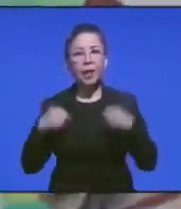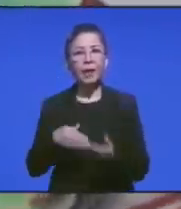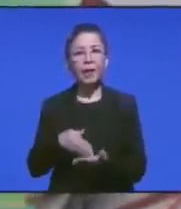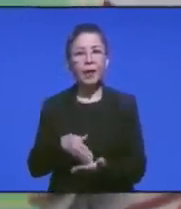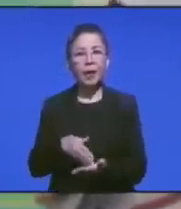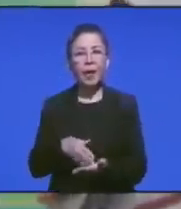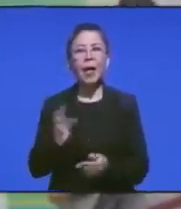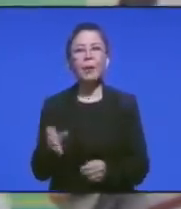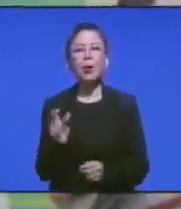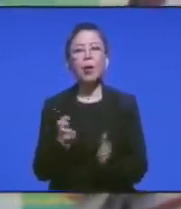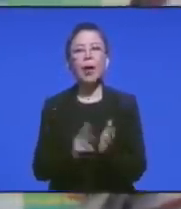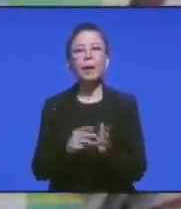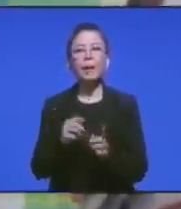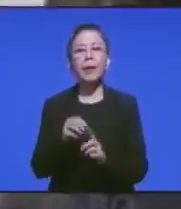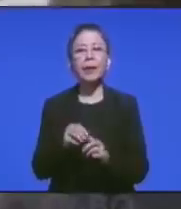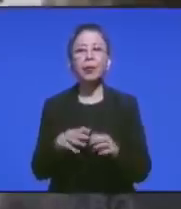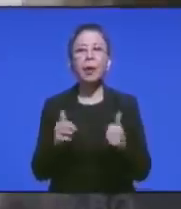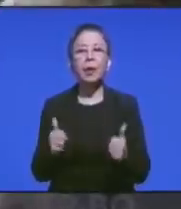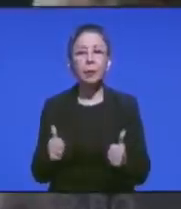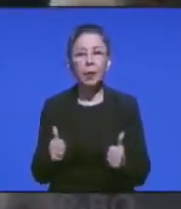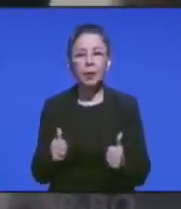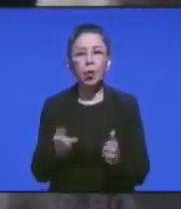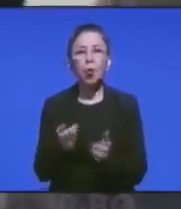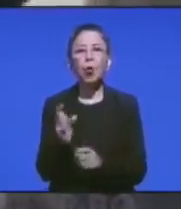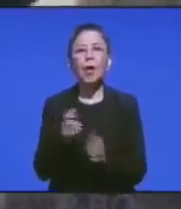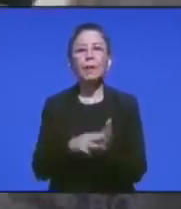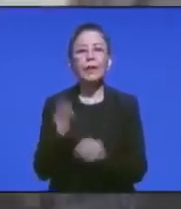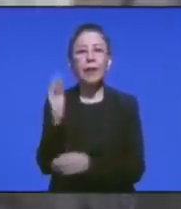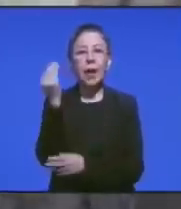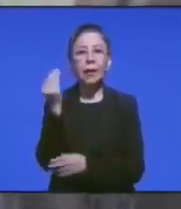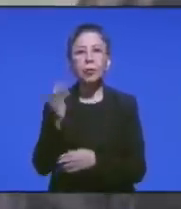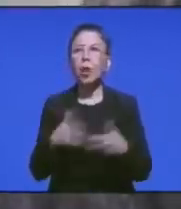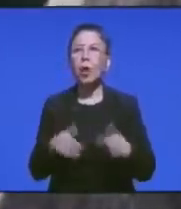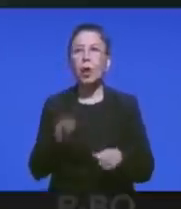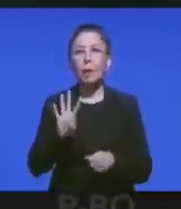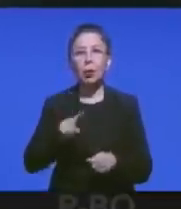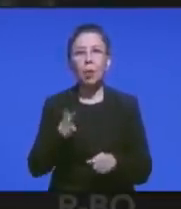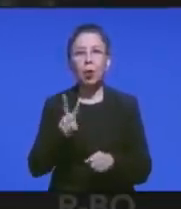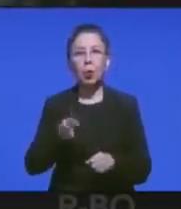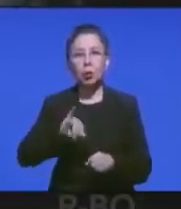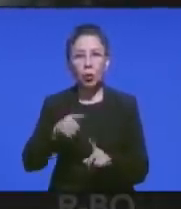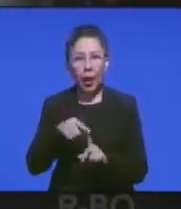UMP yang sangat besar. UMP Jakarta misalnya mencapai 4,2